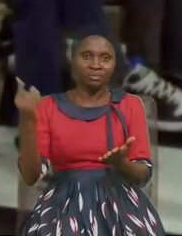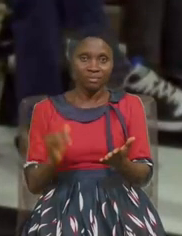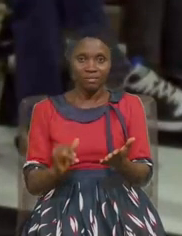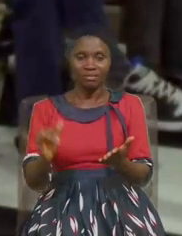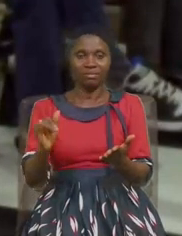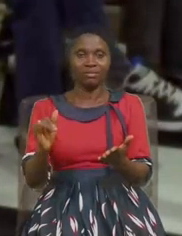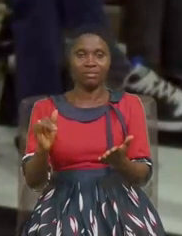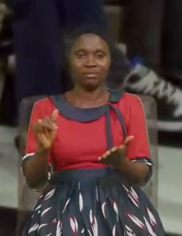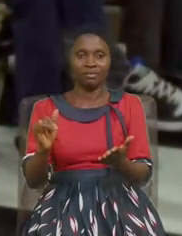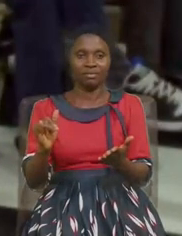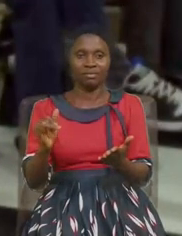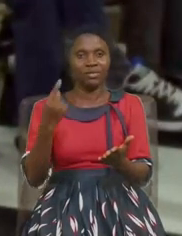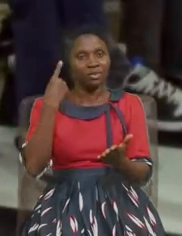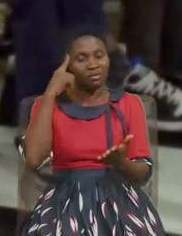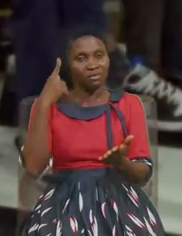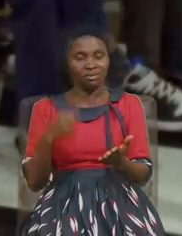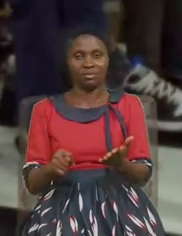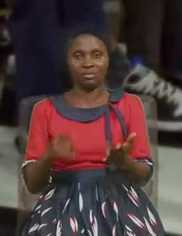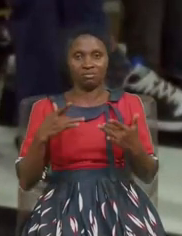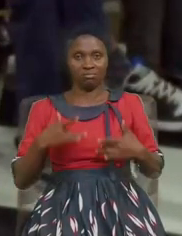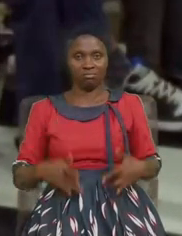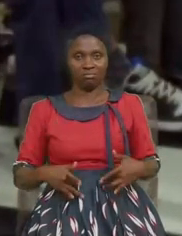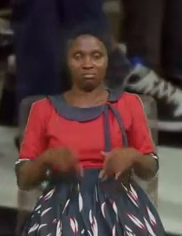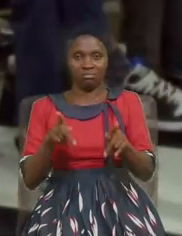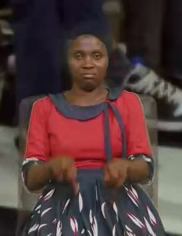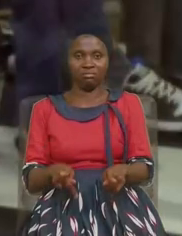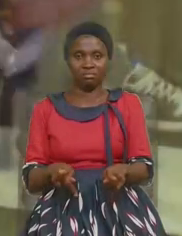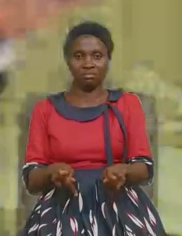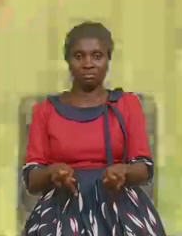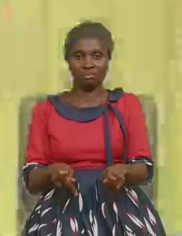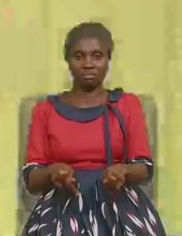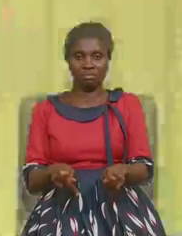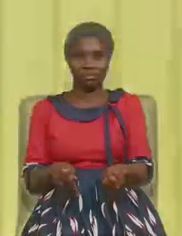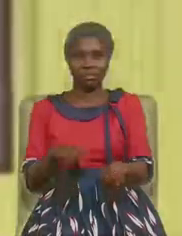l'immortel, pour les mortels. Même s'il était